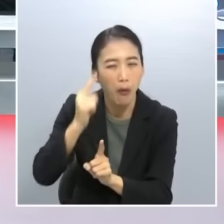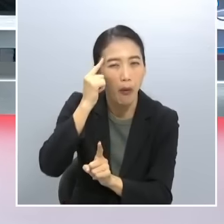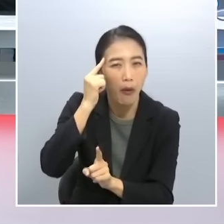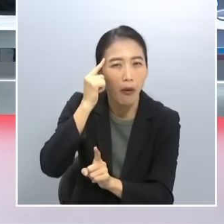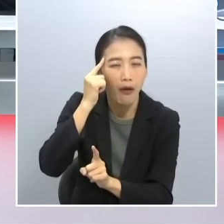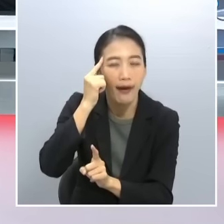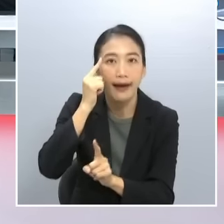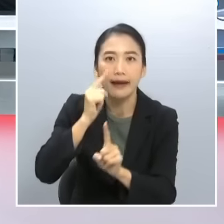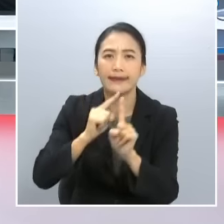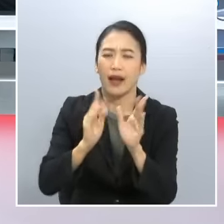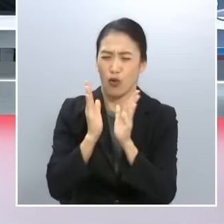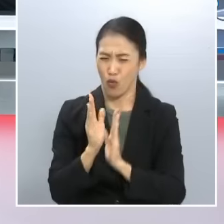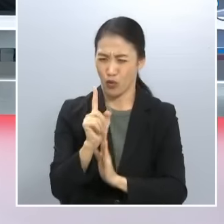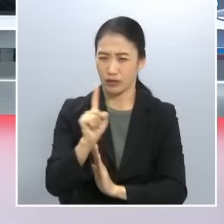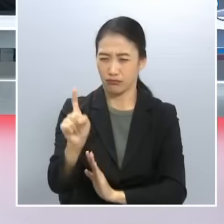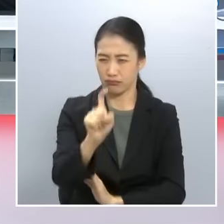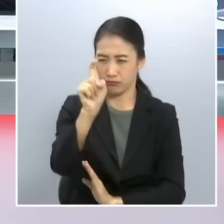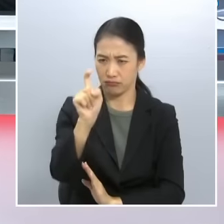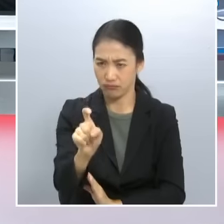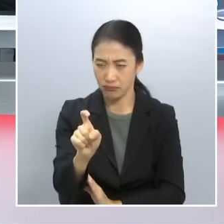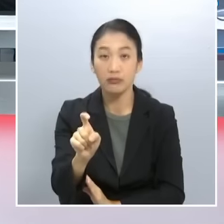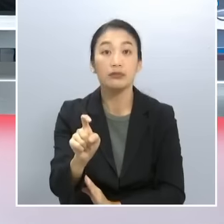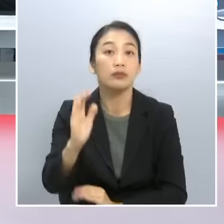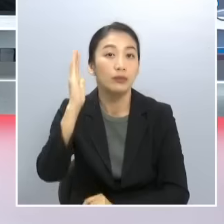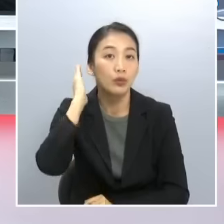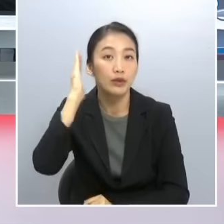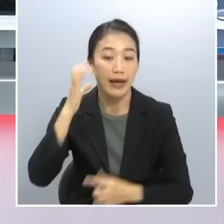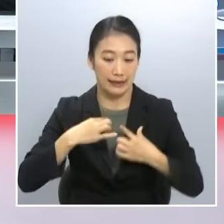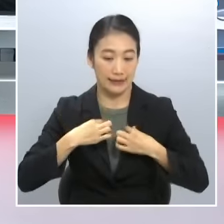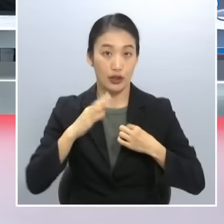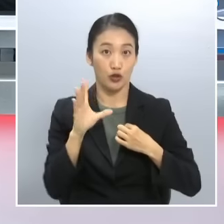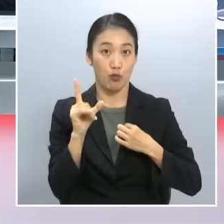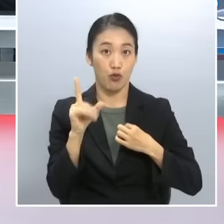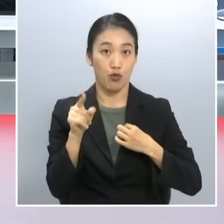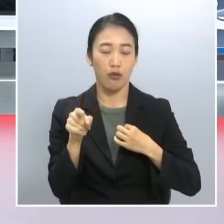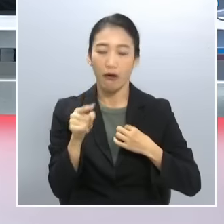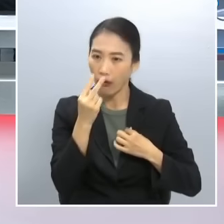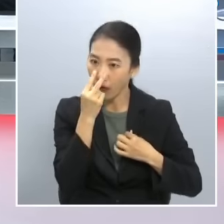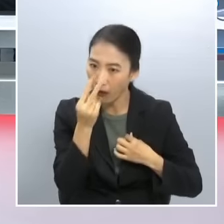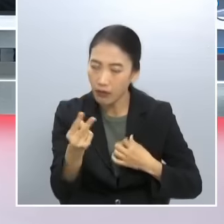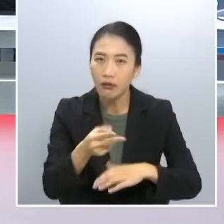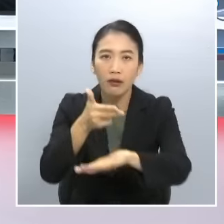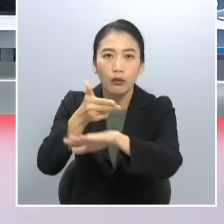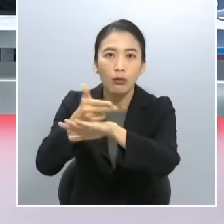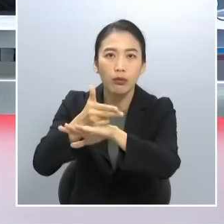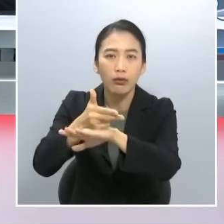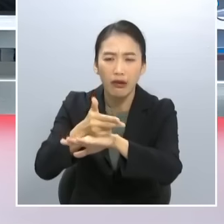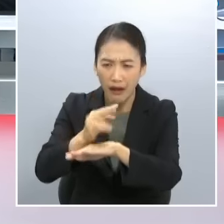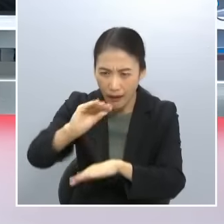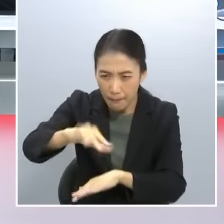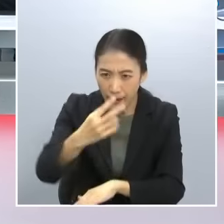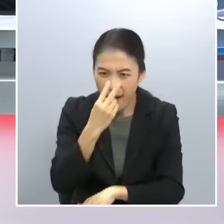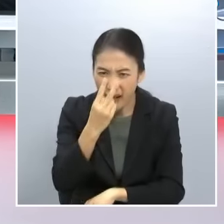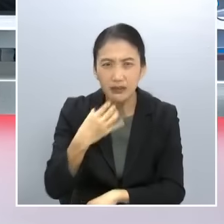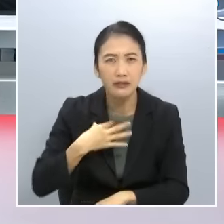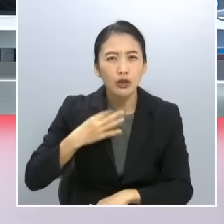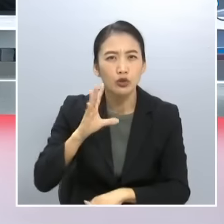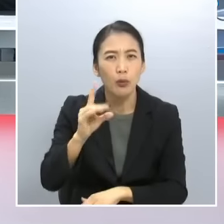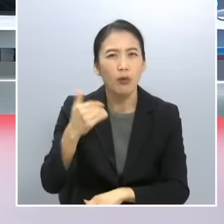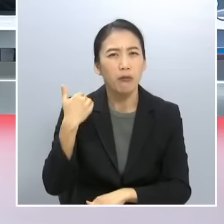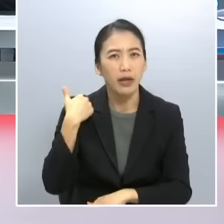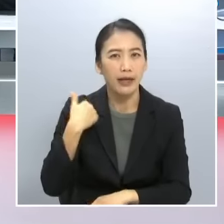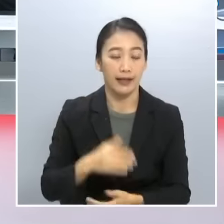ฮะเป็นชายปริศนาใส่เสื้อสีชมพูคุณผู้ชมครับแล้วมาโผล่อยู่ในกล้องวงจรปิดหน้าอู่ของช่างกิจนะฮะคืนนี้ช่างกิตเนี่ยเอุ้ม